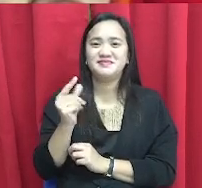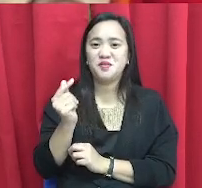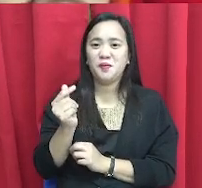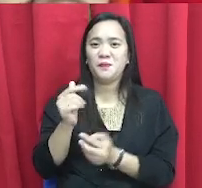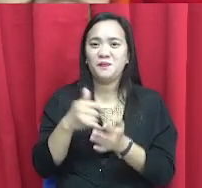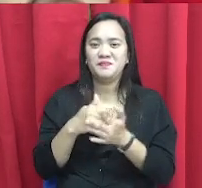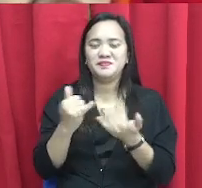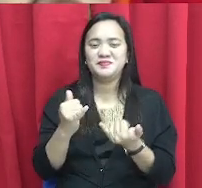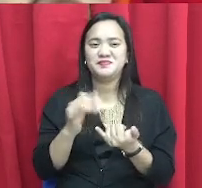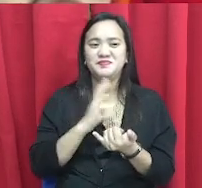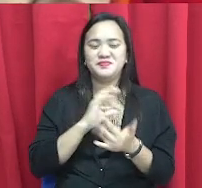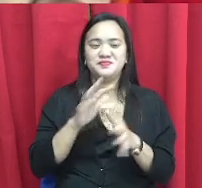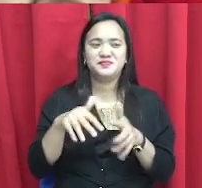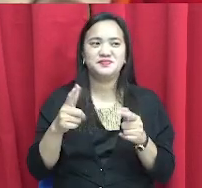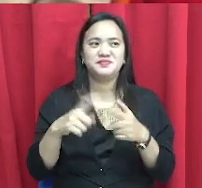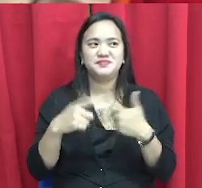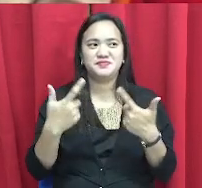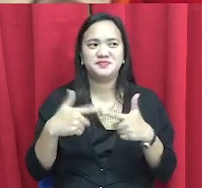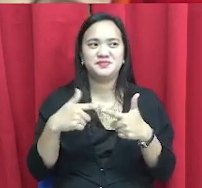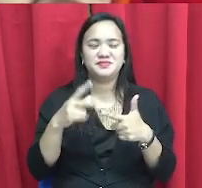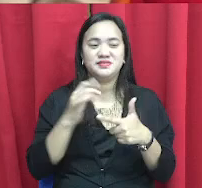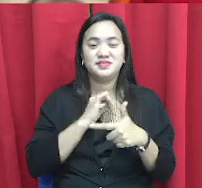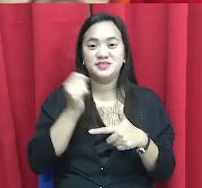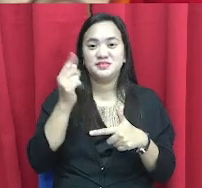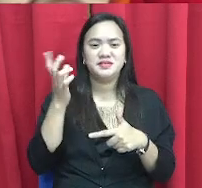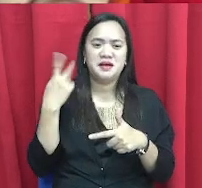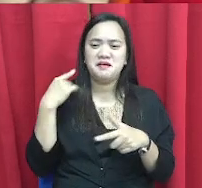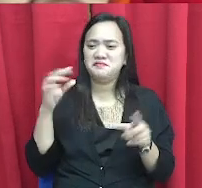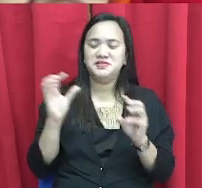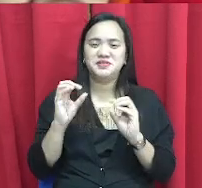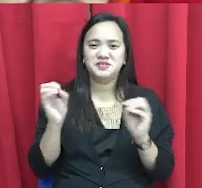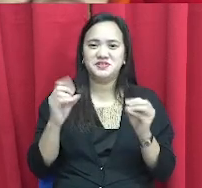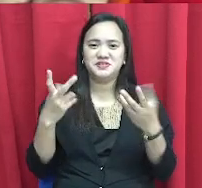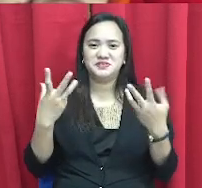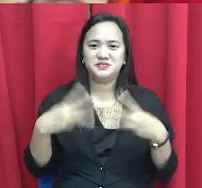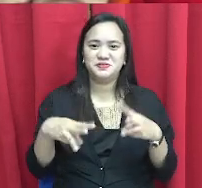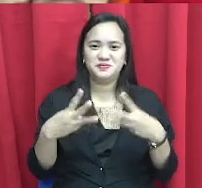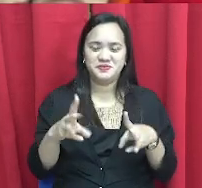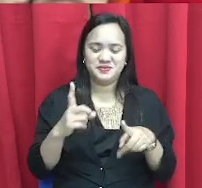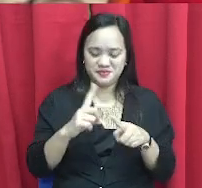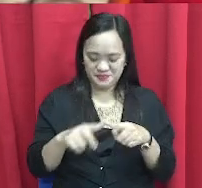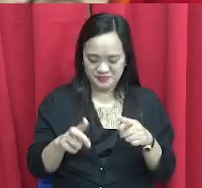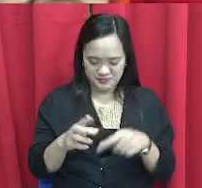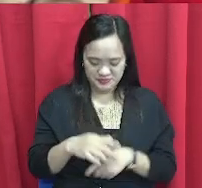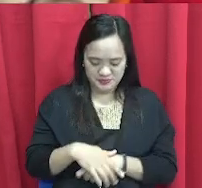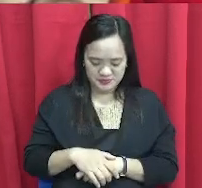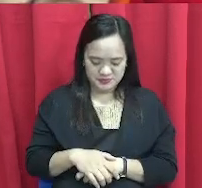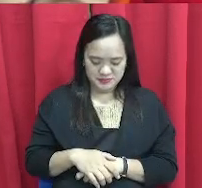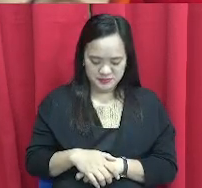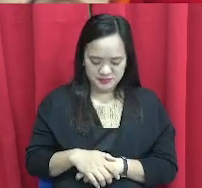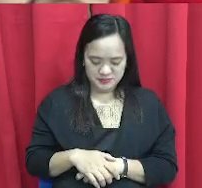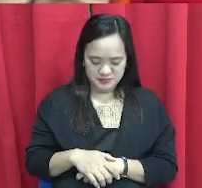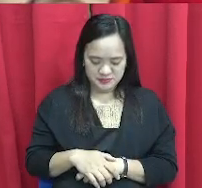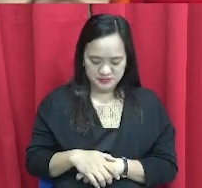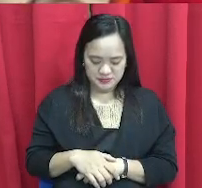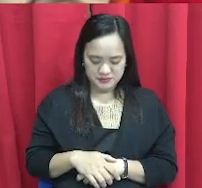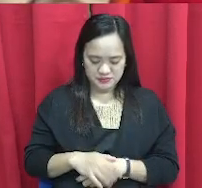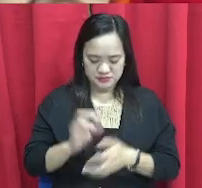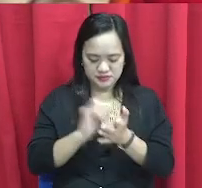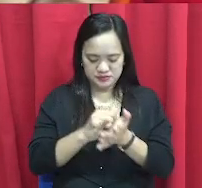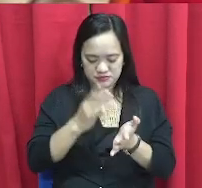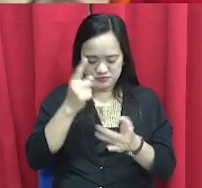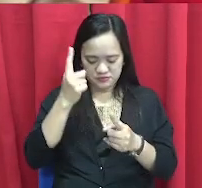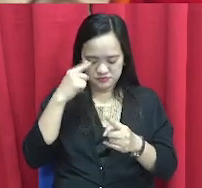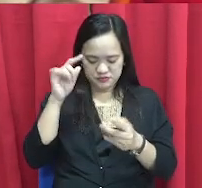para ka Nakipag gyera Akala ko ba walang gyera Okay kaya kaya mga kapatid mga kapatid kung sa first